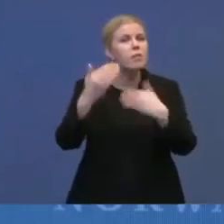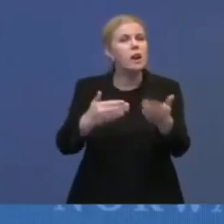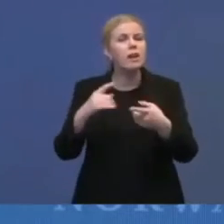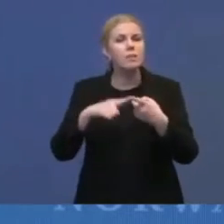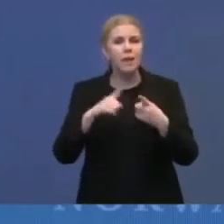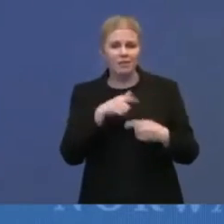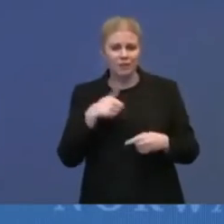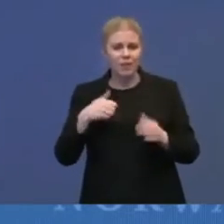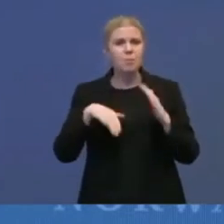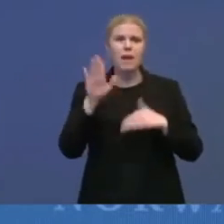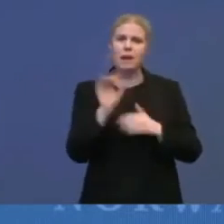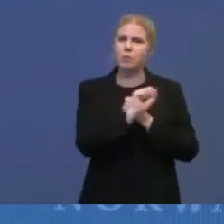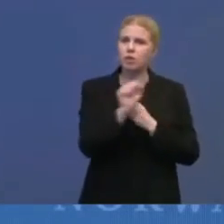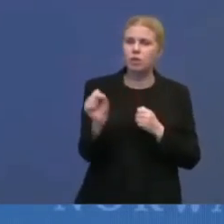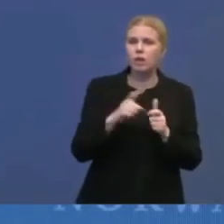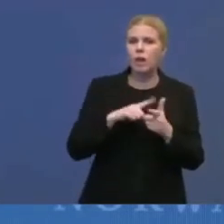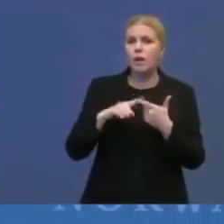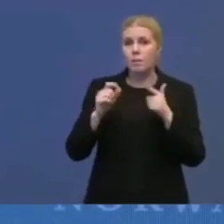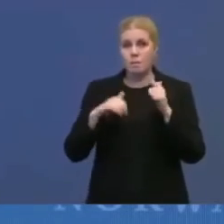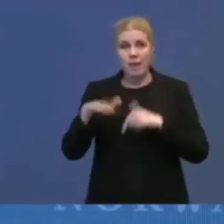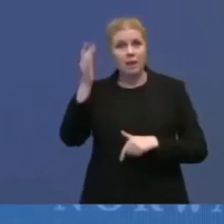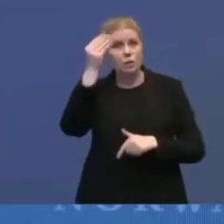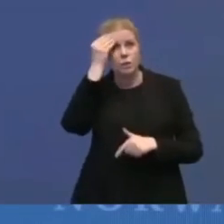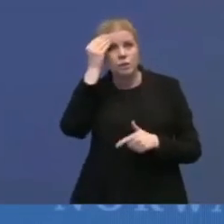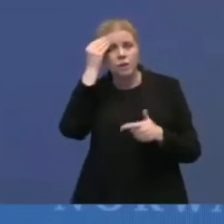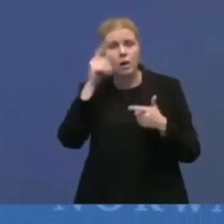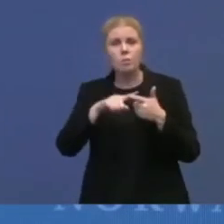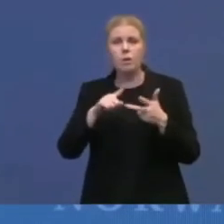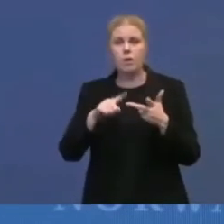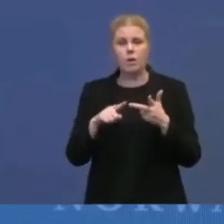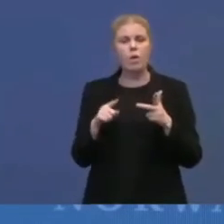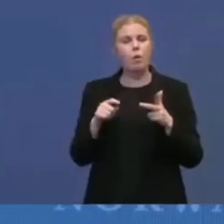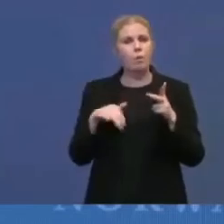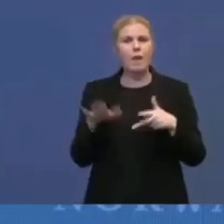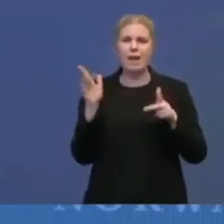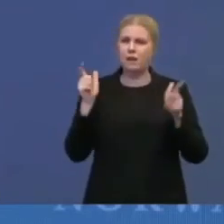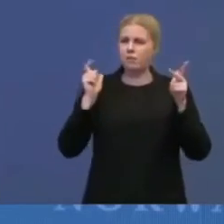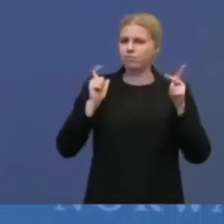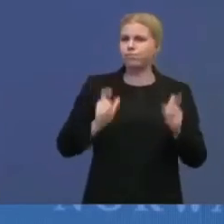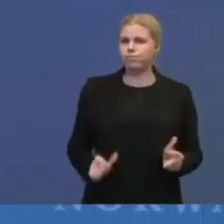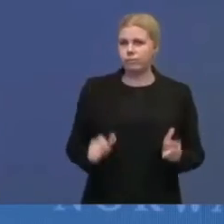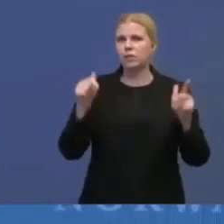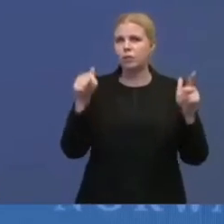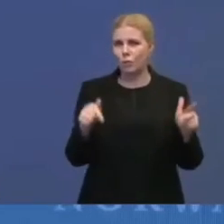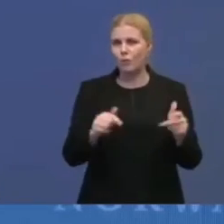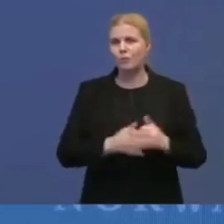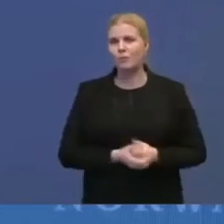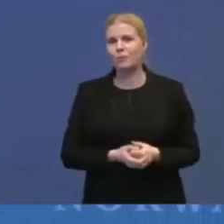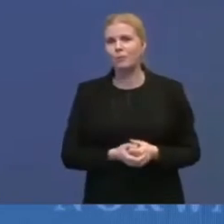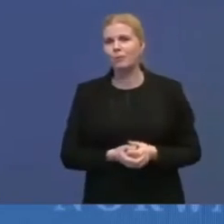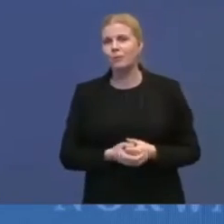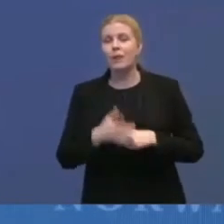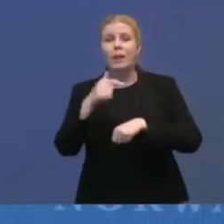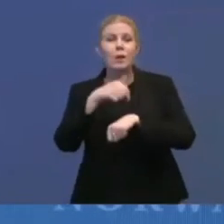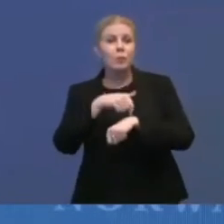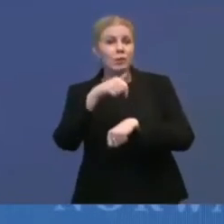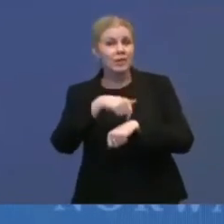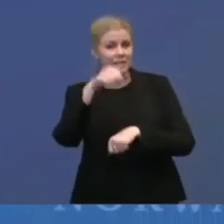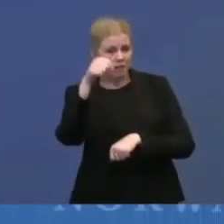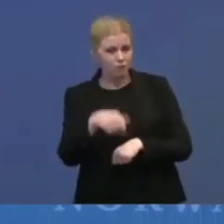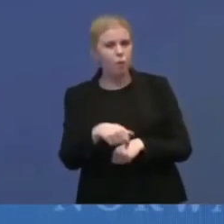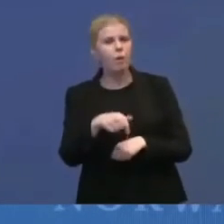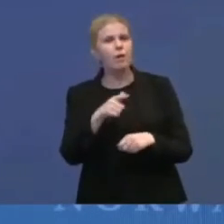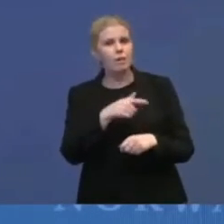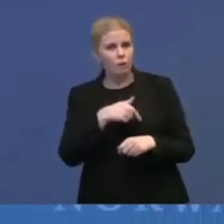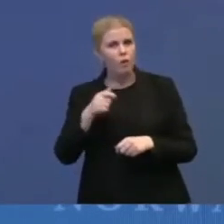difaaqeyadu ka fi aya si dhe uhoore aqonteyadu ka badan taayy diyar garao guenuna ka waqeyadu. Sida uhoore. Haadu a waqtiga